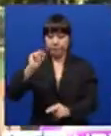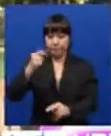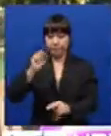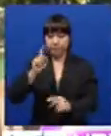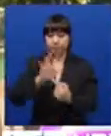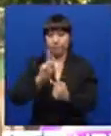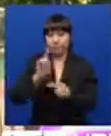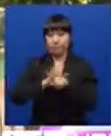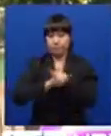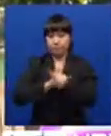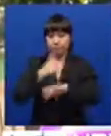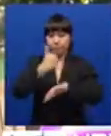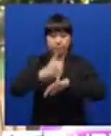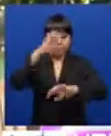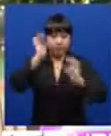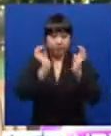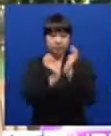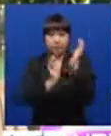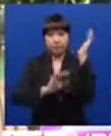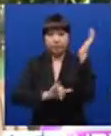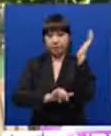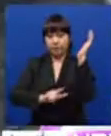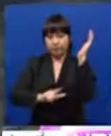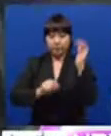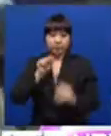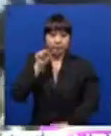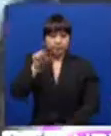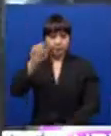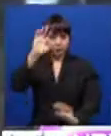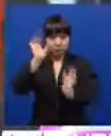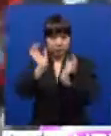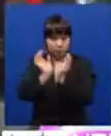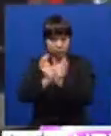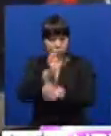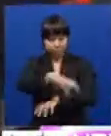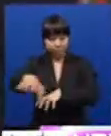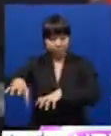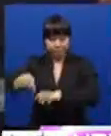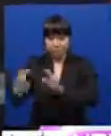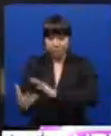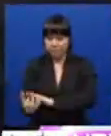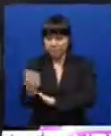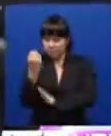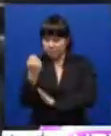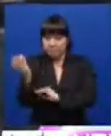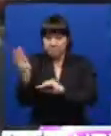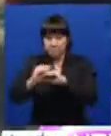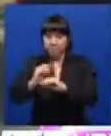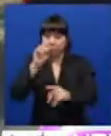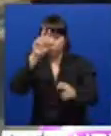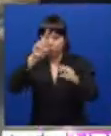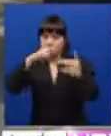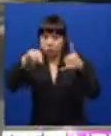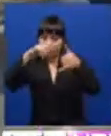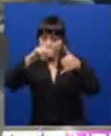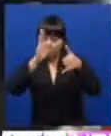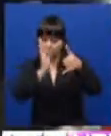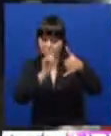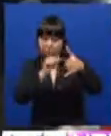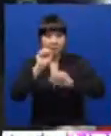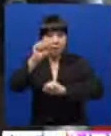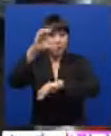บังคับการตำรวจภูธรจังหวัดยะลาสั่งการให้ตำรวจในพื้นที่เพิ่มความเข้มงวดในการตรวจสอบบุคคลเป้าหมายตามหมายจับ